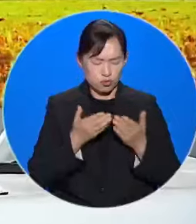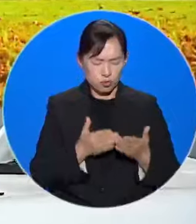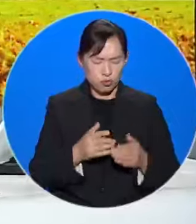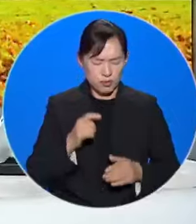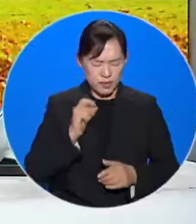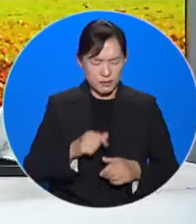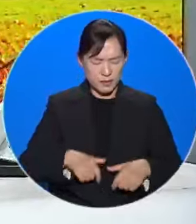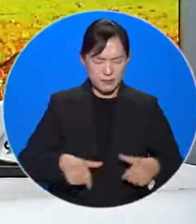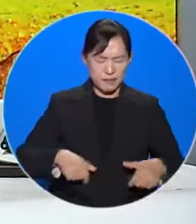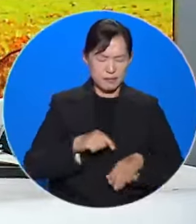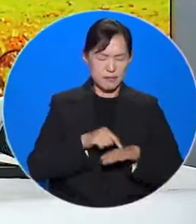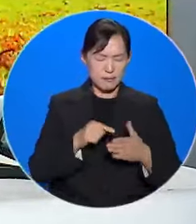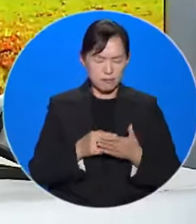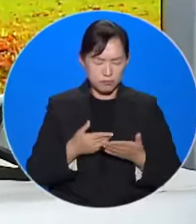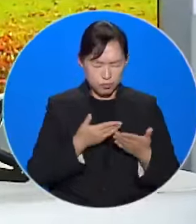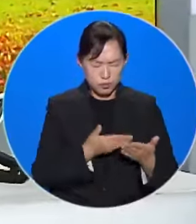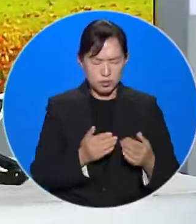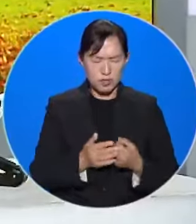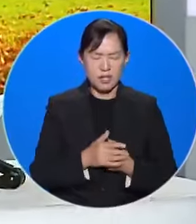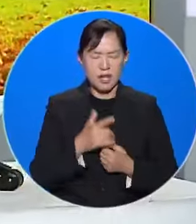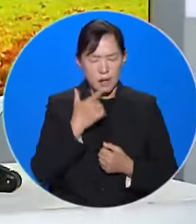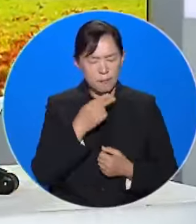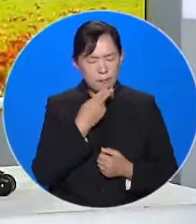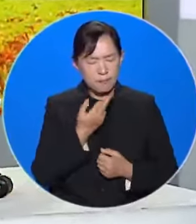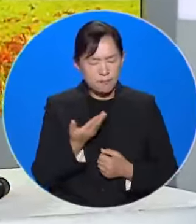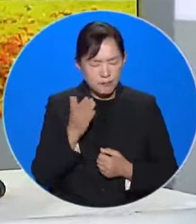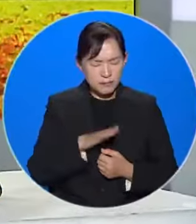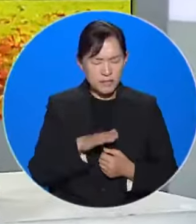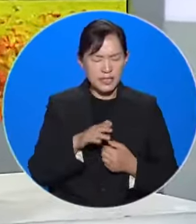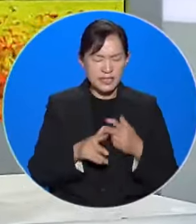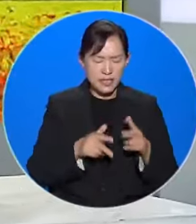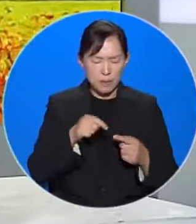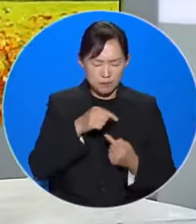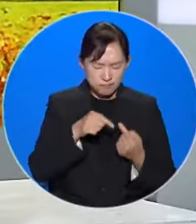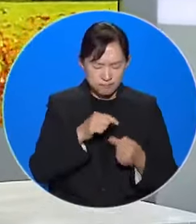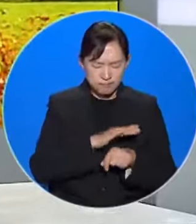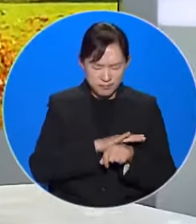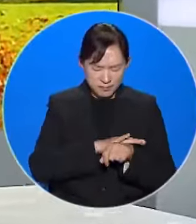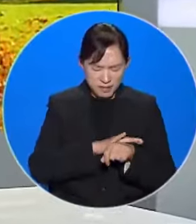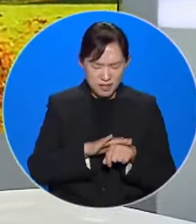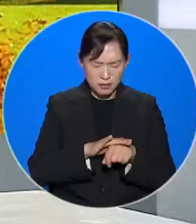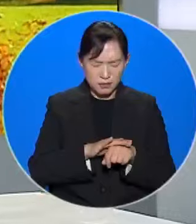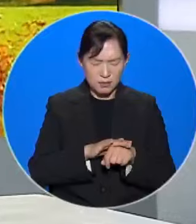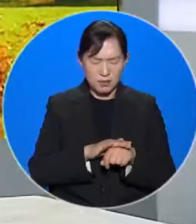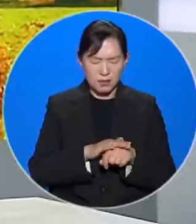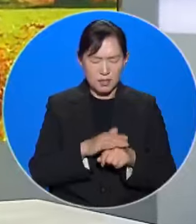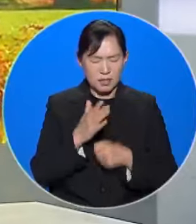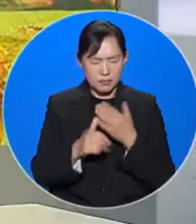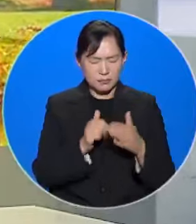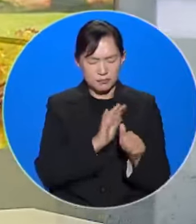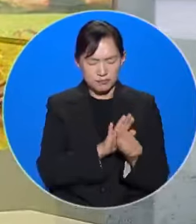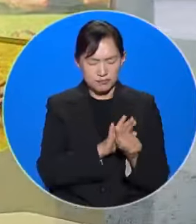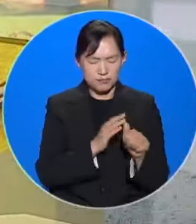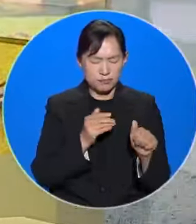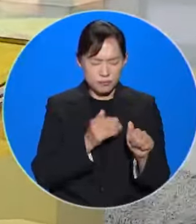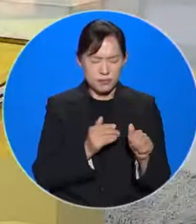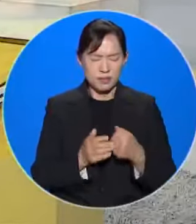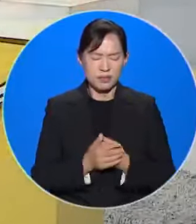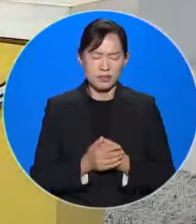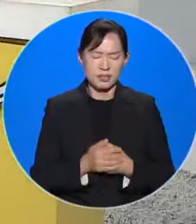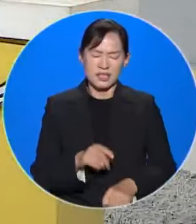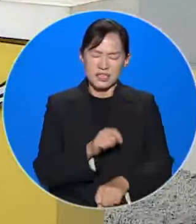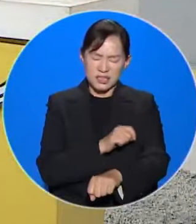주셔서 아버지가 비록 없지만 그 사업장을 잘 이끌어갈 수 있도록 하나님 도와주시옵소서. 특별히 이 시간